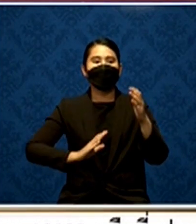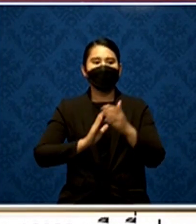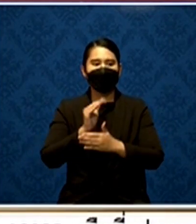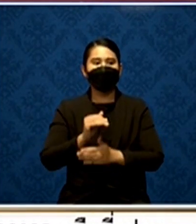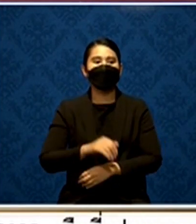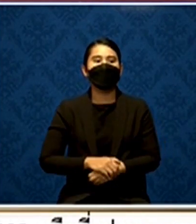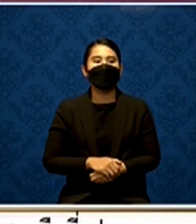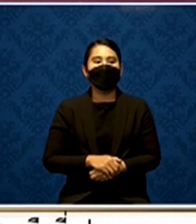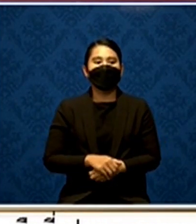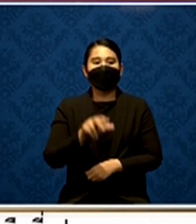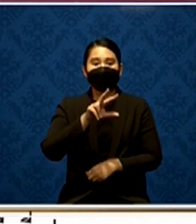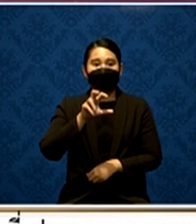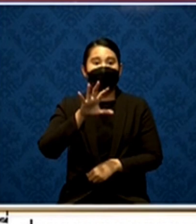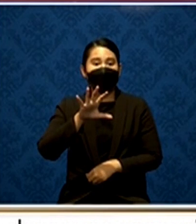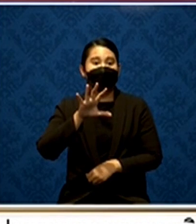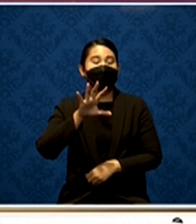ไป